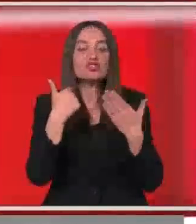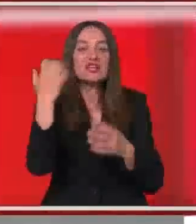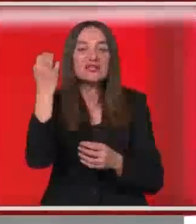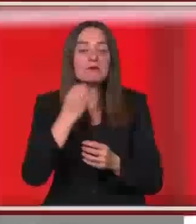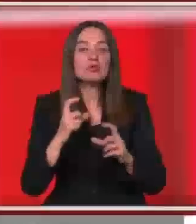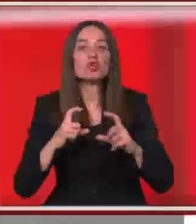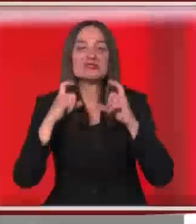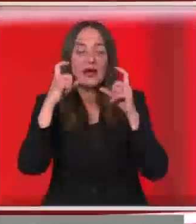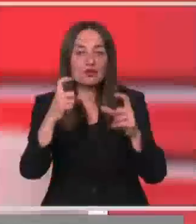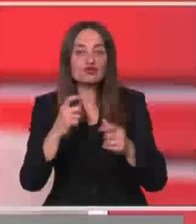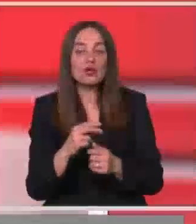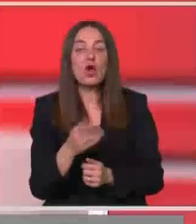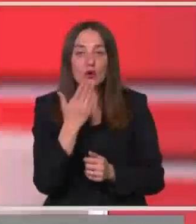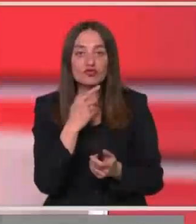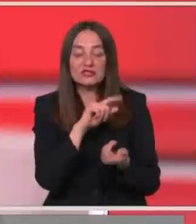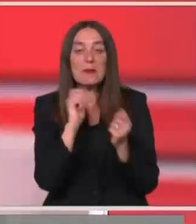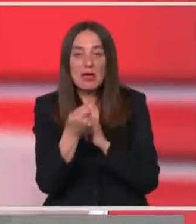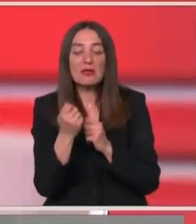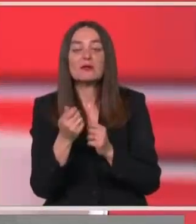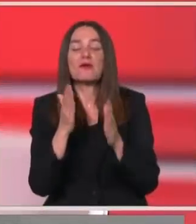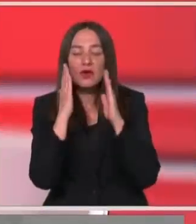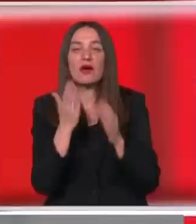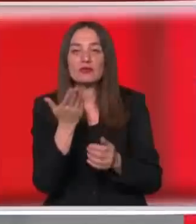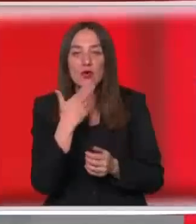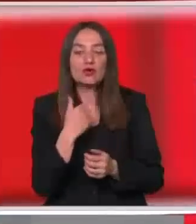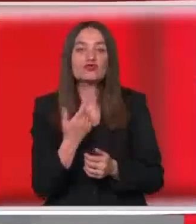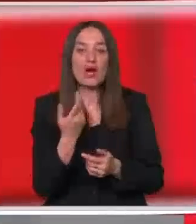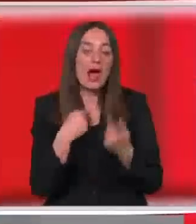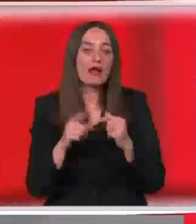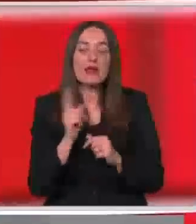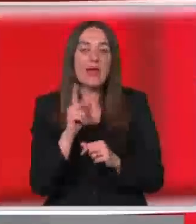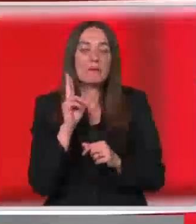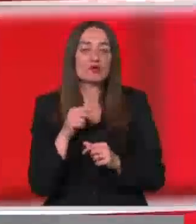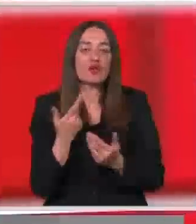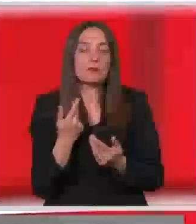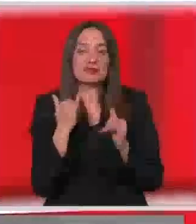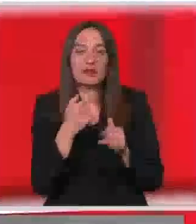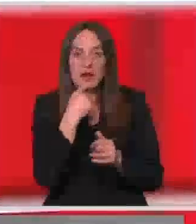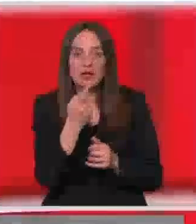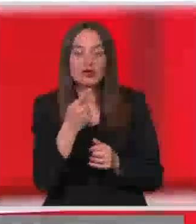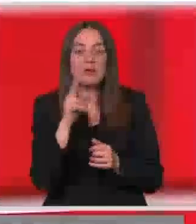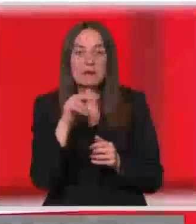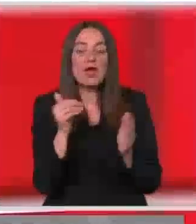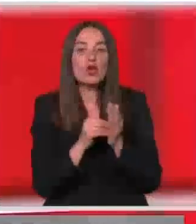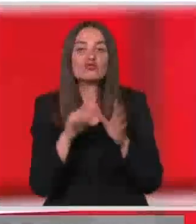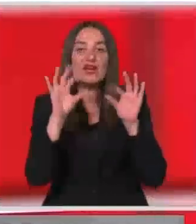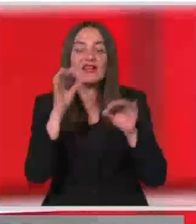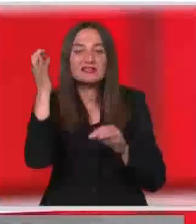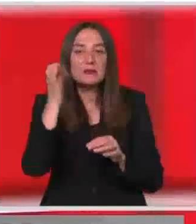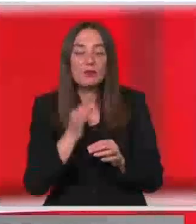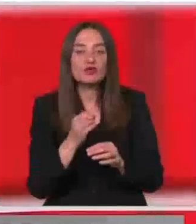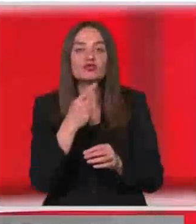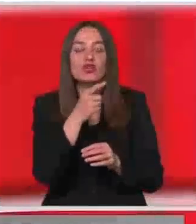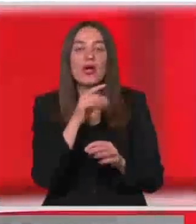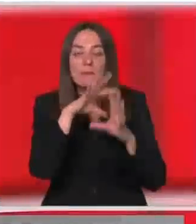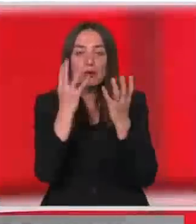60% zaduženosti. Hoće li se menjati ti kriterije? Pa verovatno hoće, ali ne možemo da prejudiciramo. Znači imamo još 10% GDP-a mera,